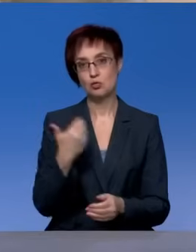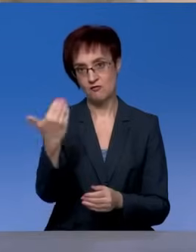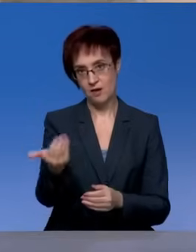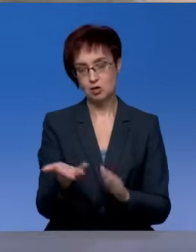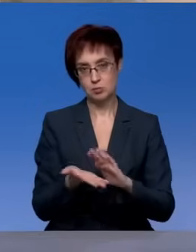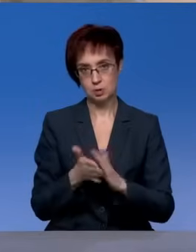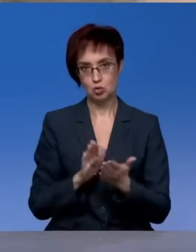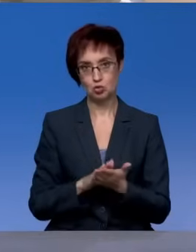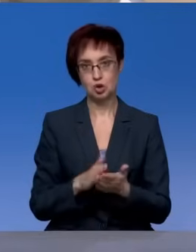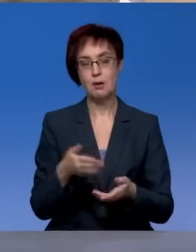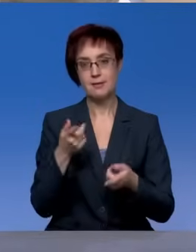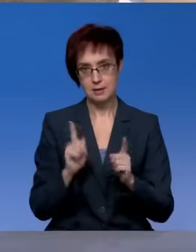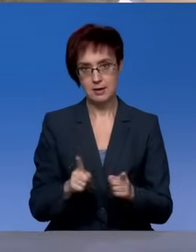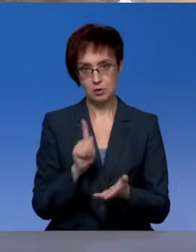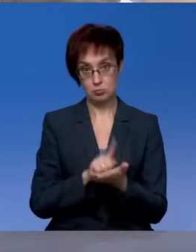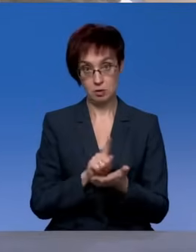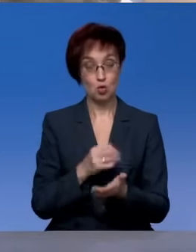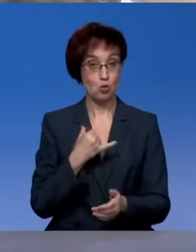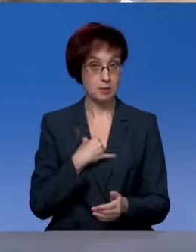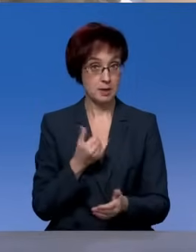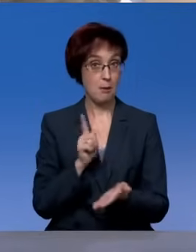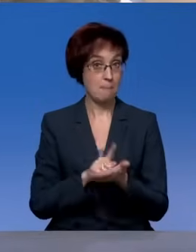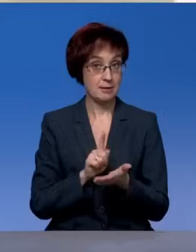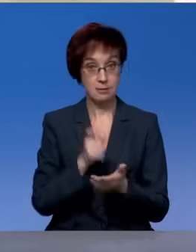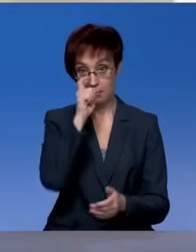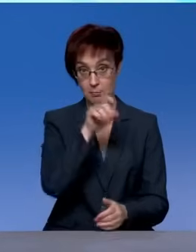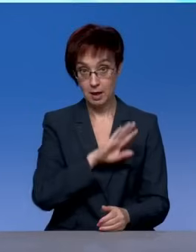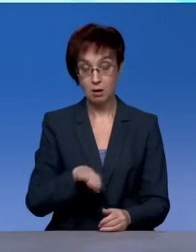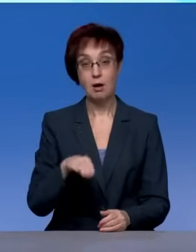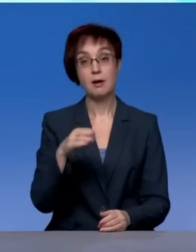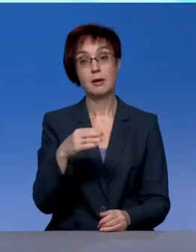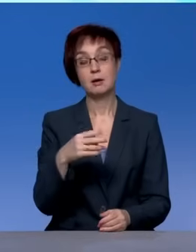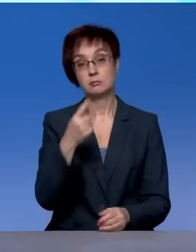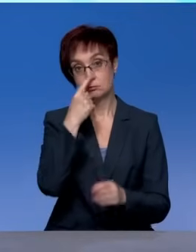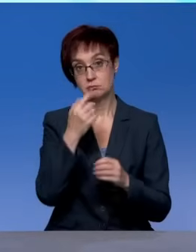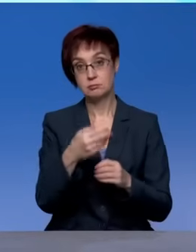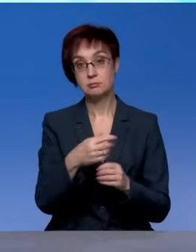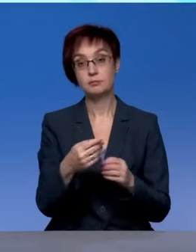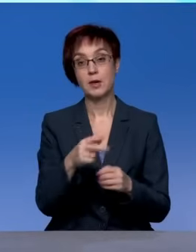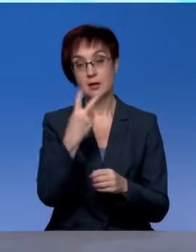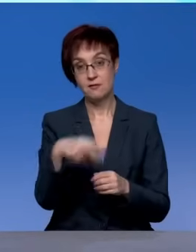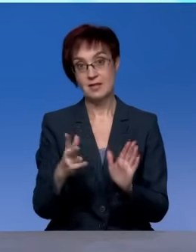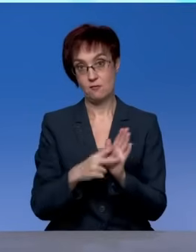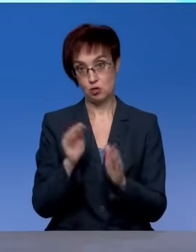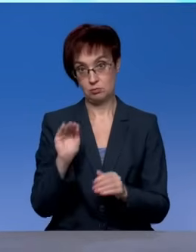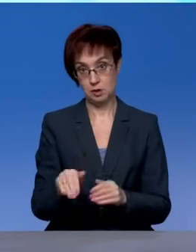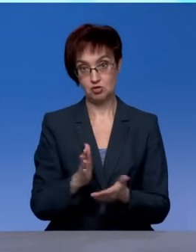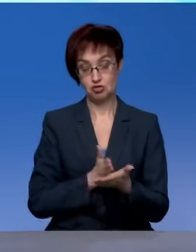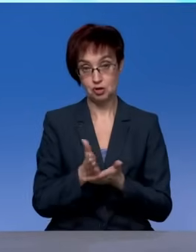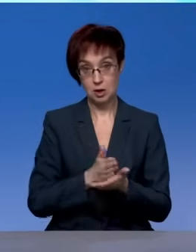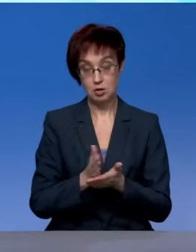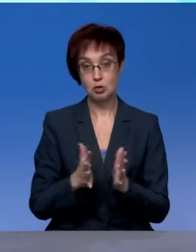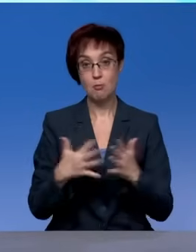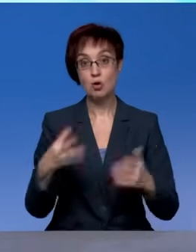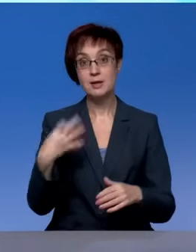У меня неплохая пенсия, почти 28 тысяч, нам пишут из Рязанской области. Стаж более 40 лет. Чтобы была белая зарплата высокой, надо